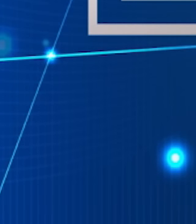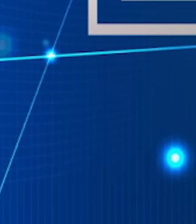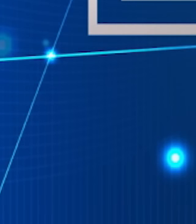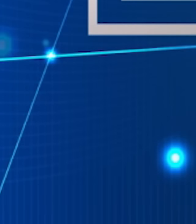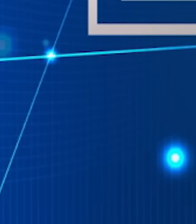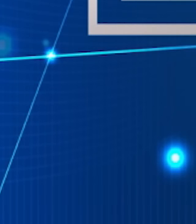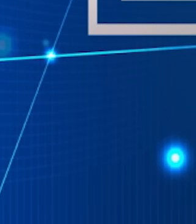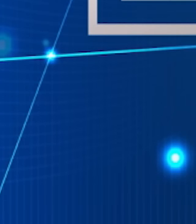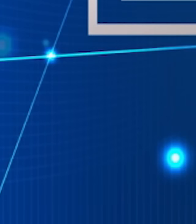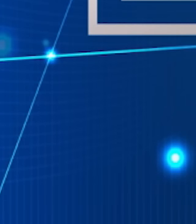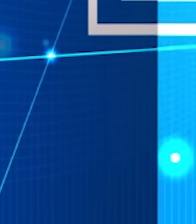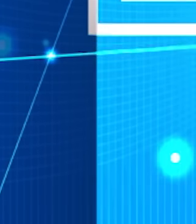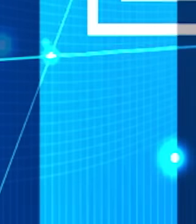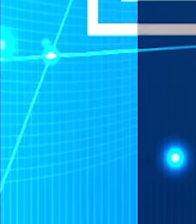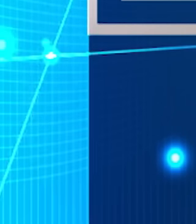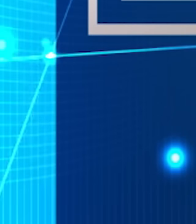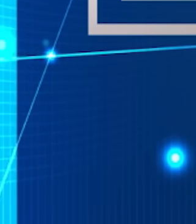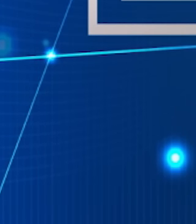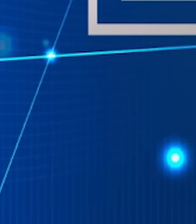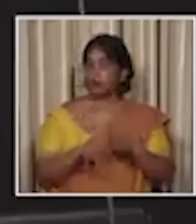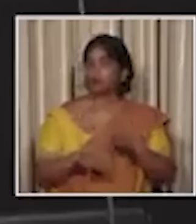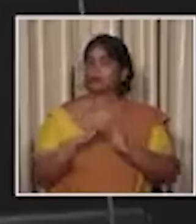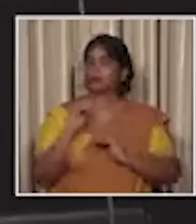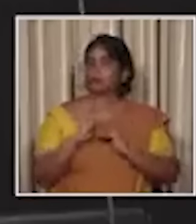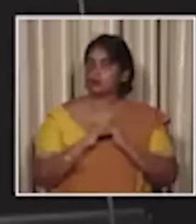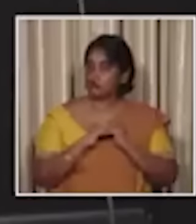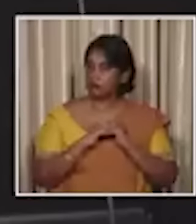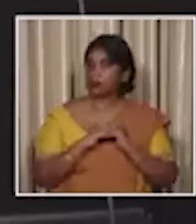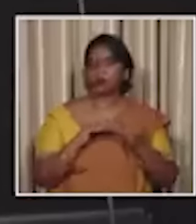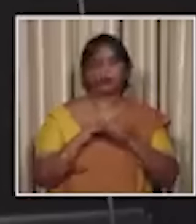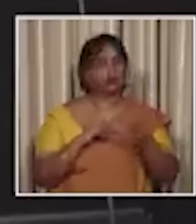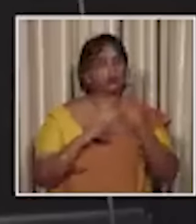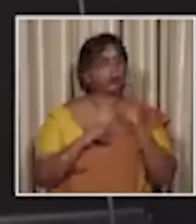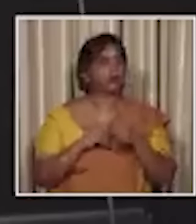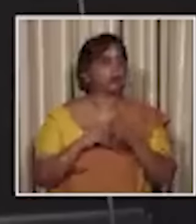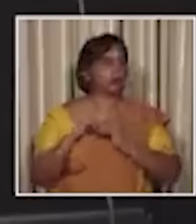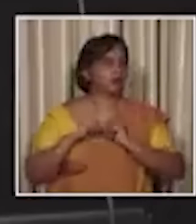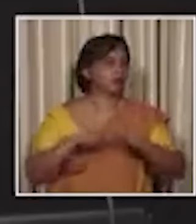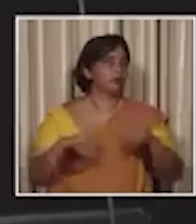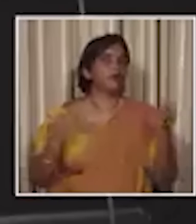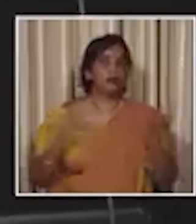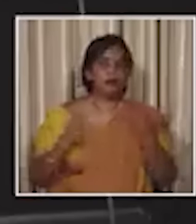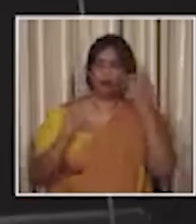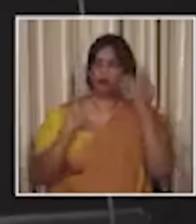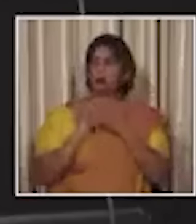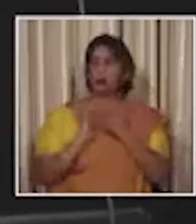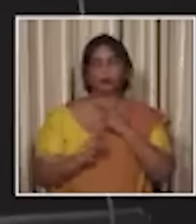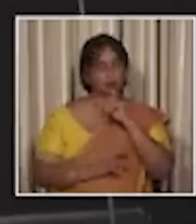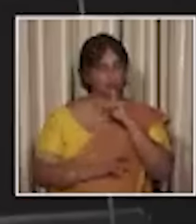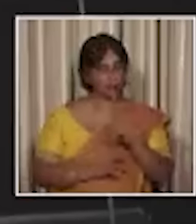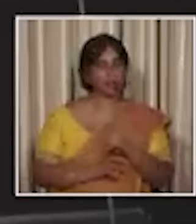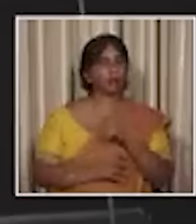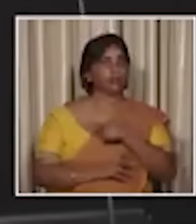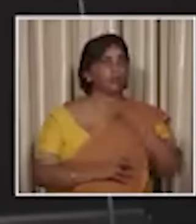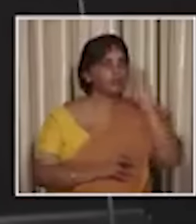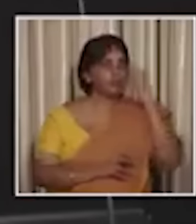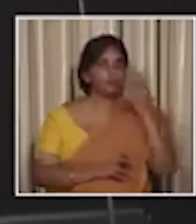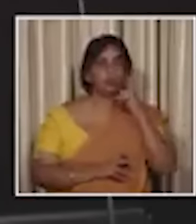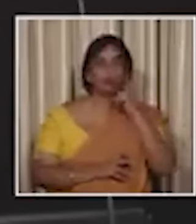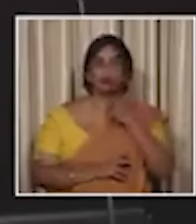உறுப்பினர் சிவஞானம் ஸ்ரீதரன் சபையில் கேள்வி எழுப்பியுள்ளார். குறிப்பாக மிருசுவிலே நடந்த படுகொலை, மிருசுவிலே நடந்த